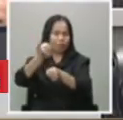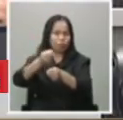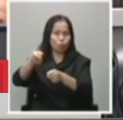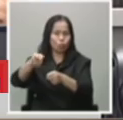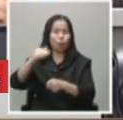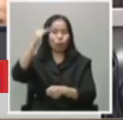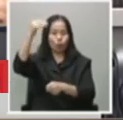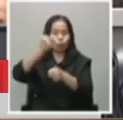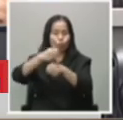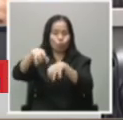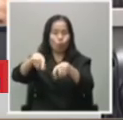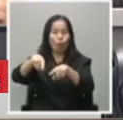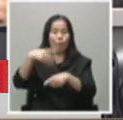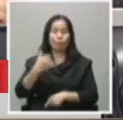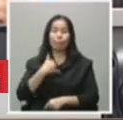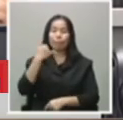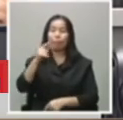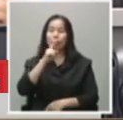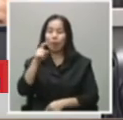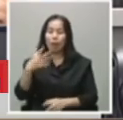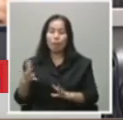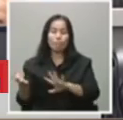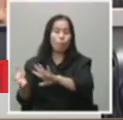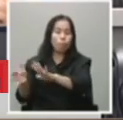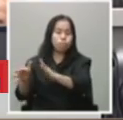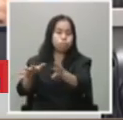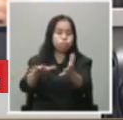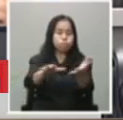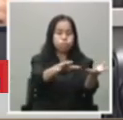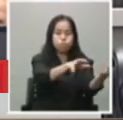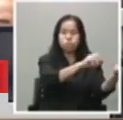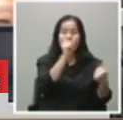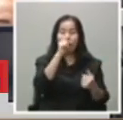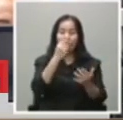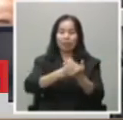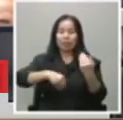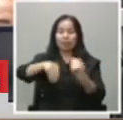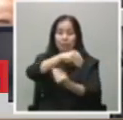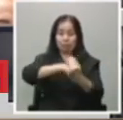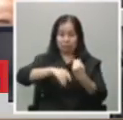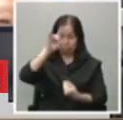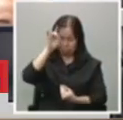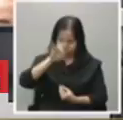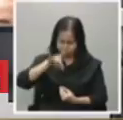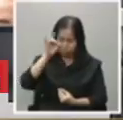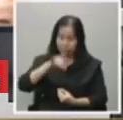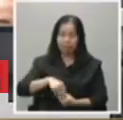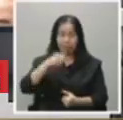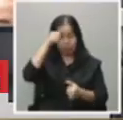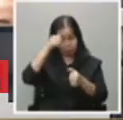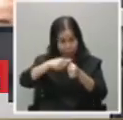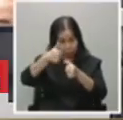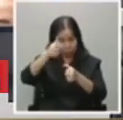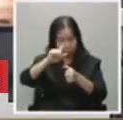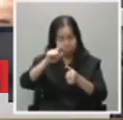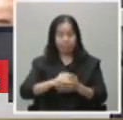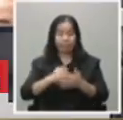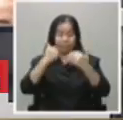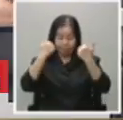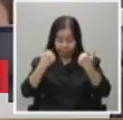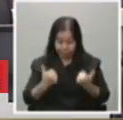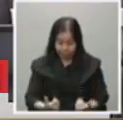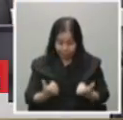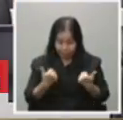ใหญ่บริหารอยู่ล้มกันหมดครับเกิดอะไรขึ้นครับอันนั้นหนักหนาสาหัสแล้วนะครับแต่ท่านประธานที่เคารพครับพอมาถึ